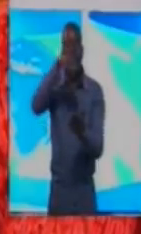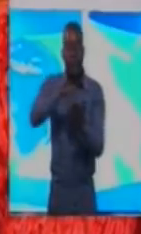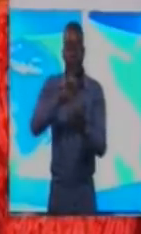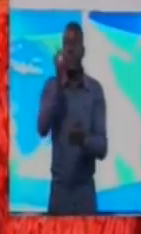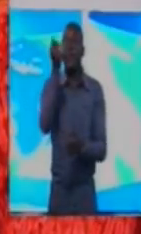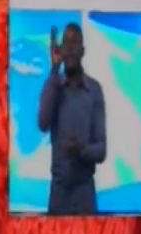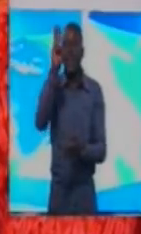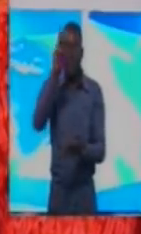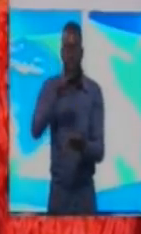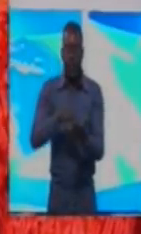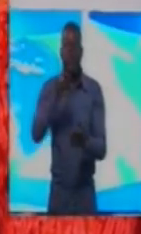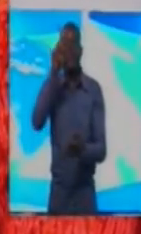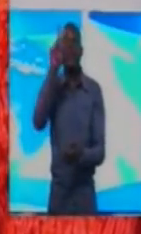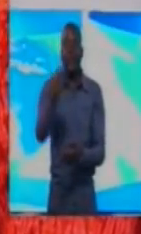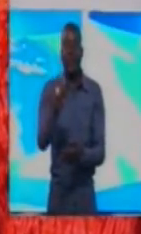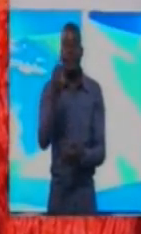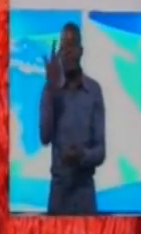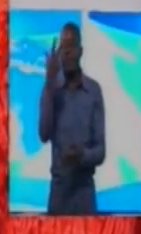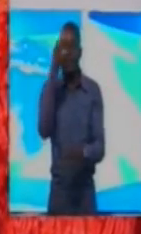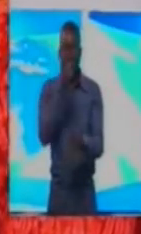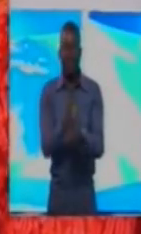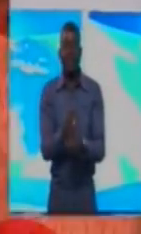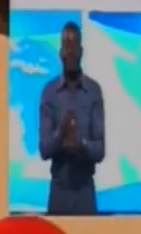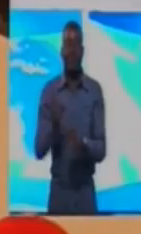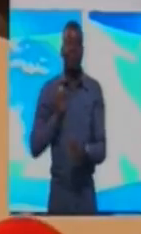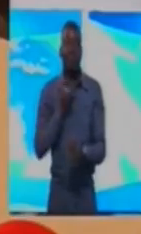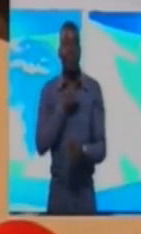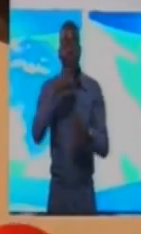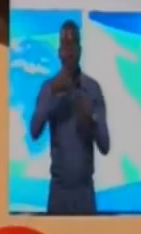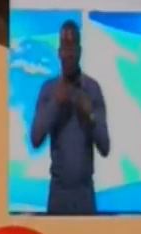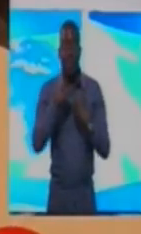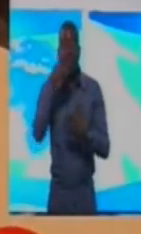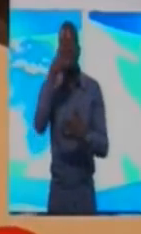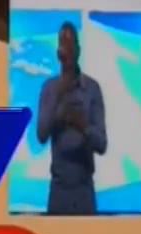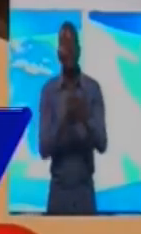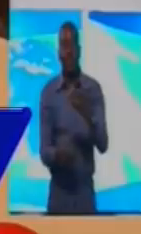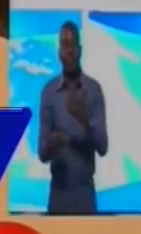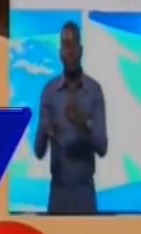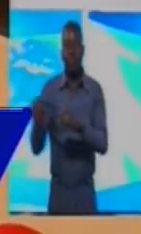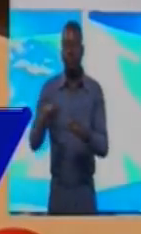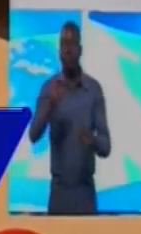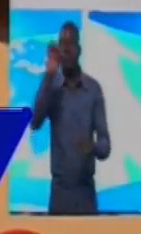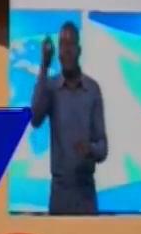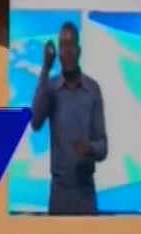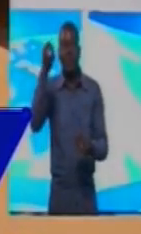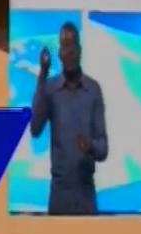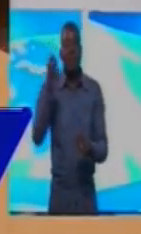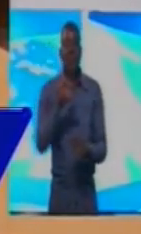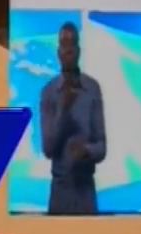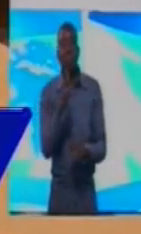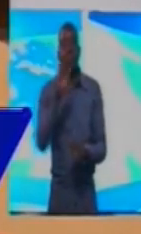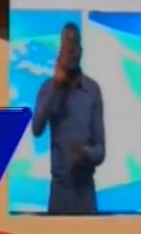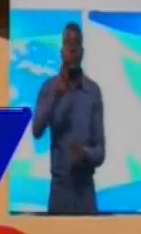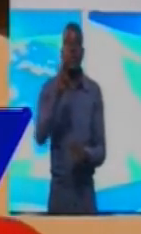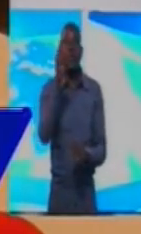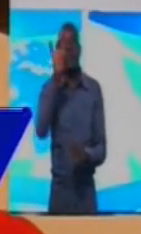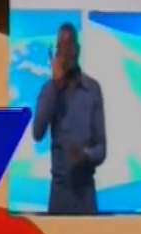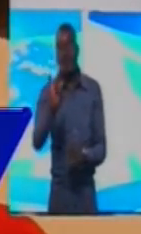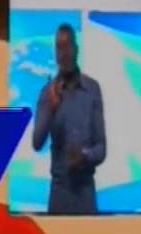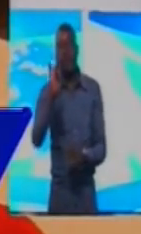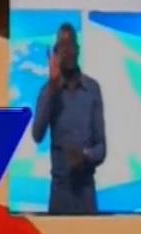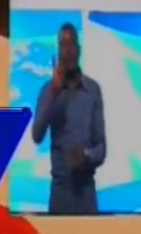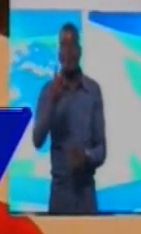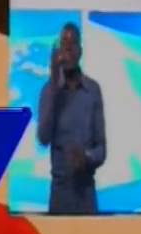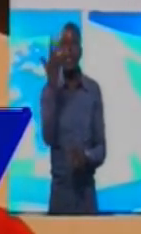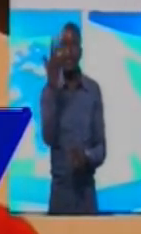2016-2020. Au cours des trois années, nous avons un taux de réalisation des activités qui tourne entre 67 et